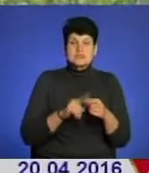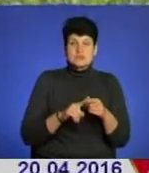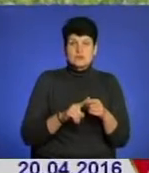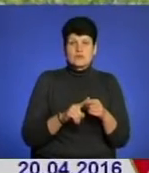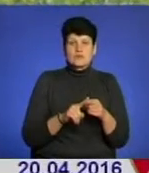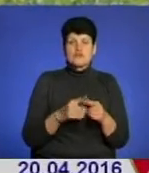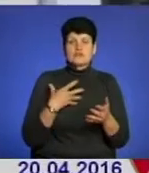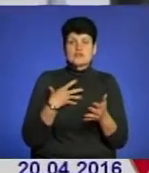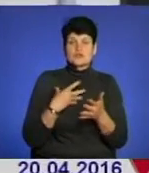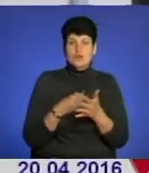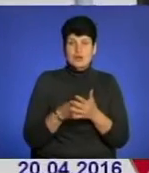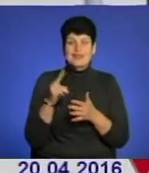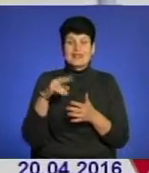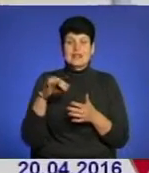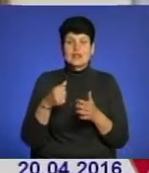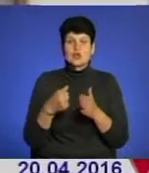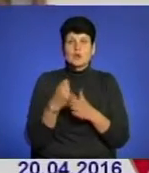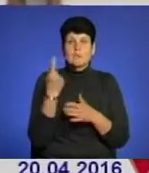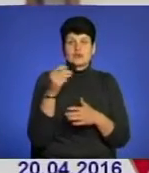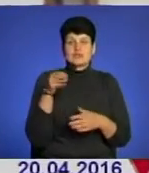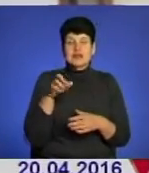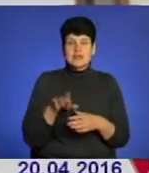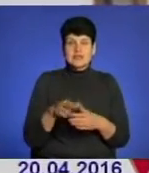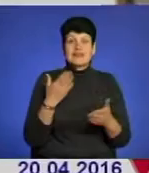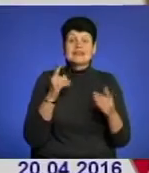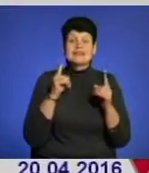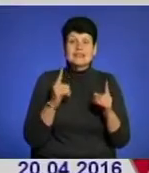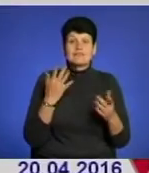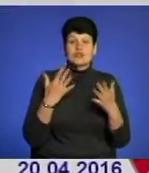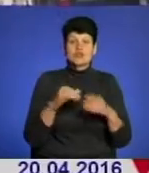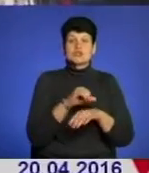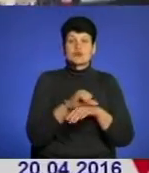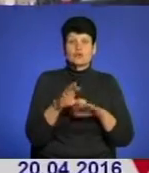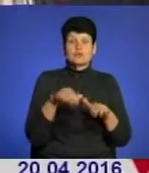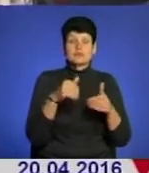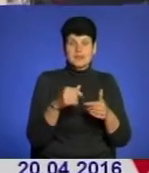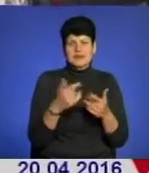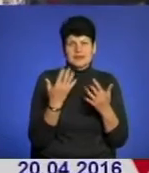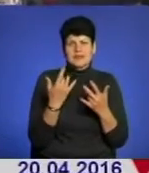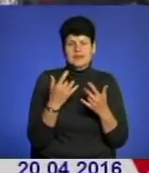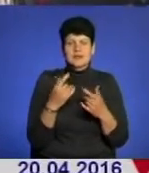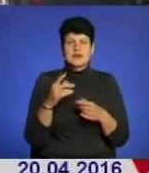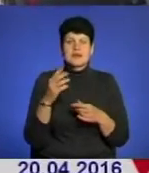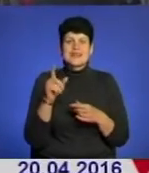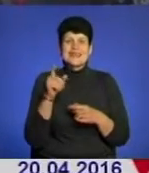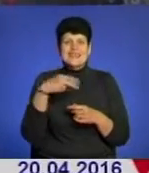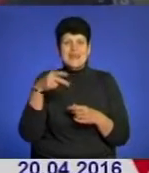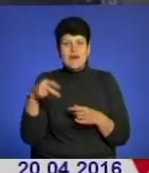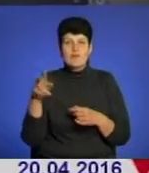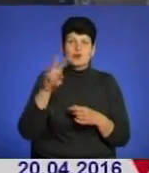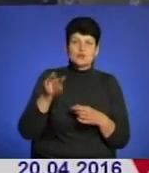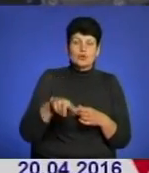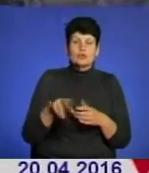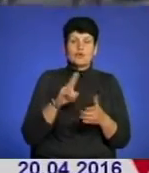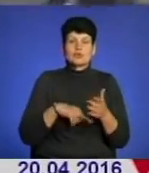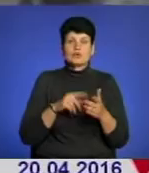своїх деклараціях до 1 травня. Навіть якщо з-за кордону вам передали кількасот євро чи доларів, в податковій кажуть, з